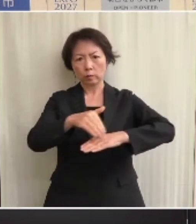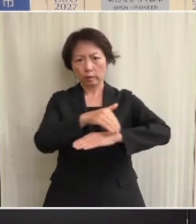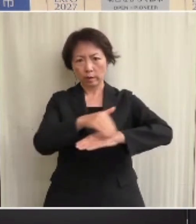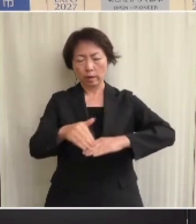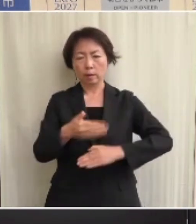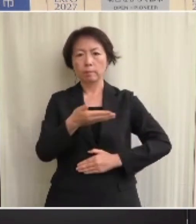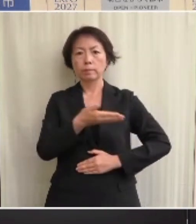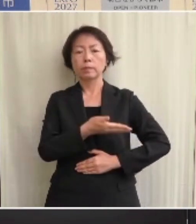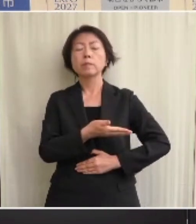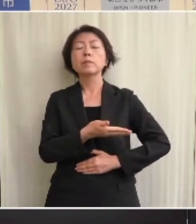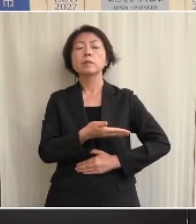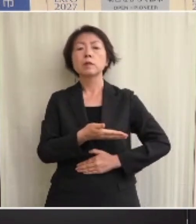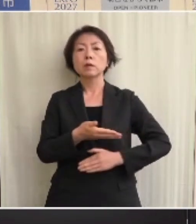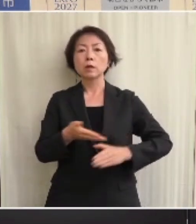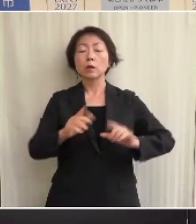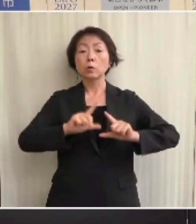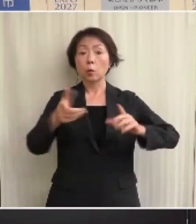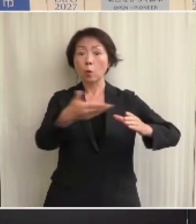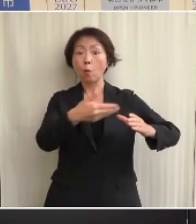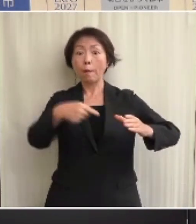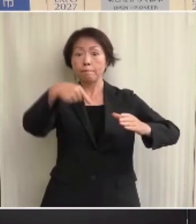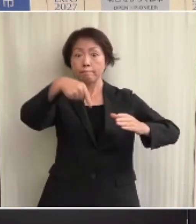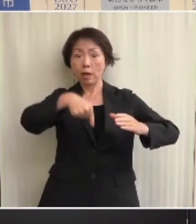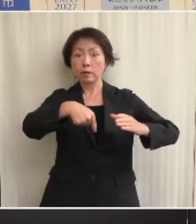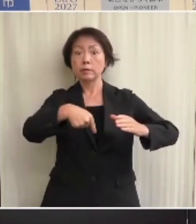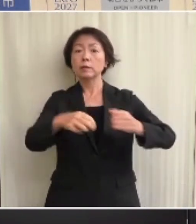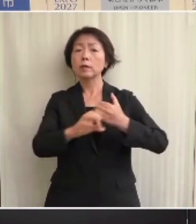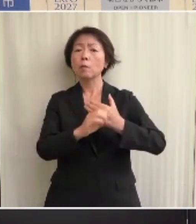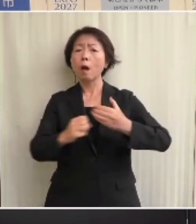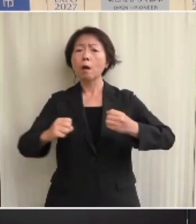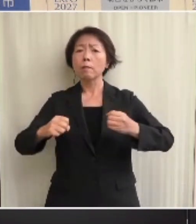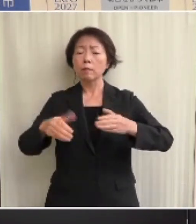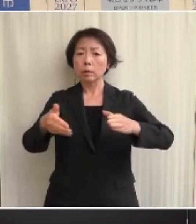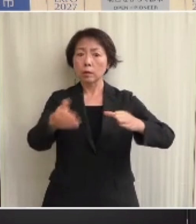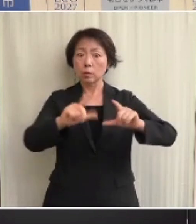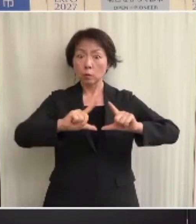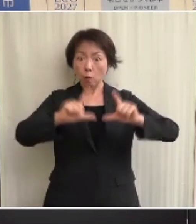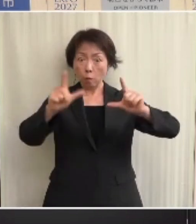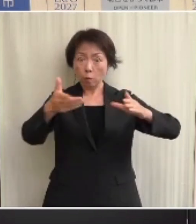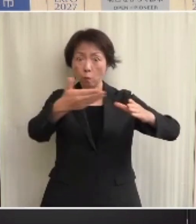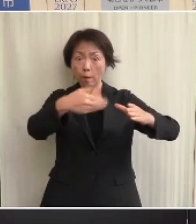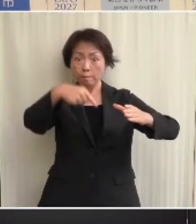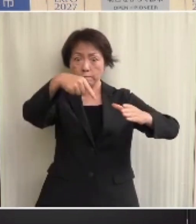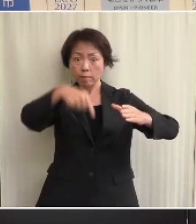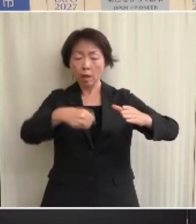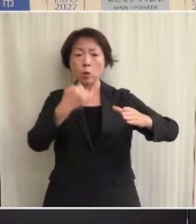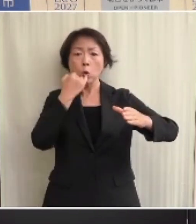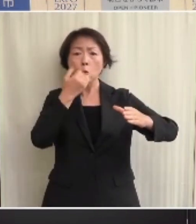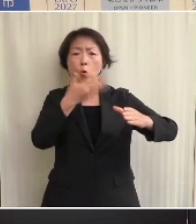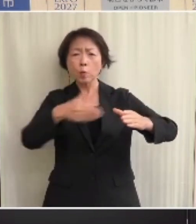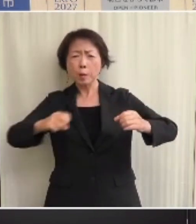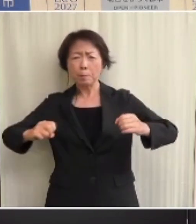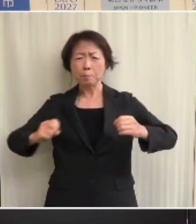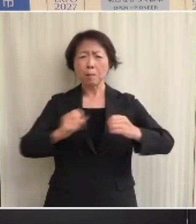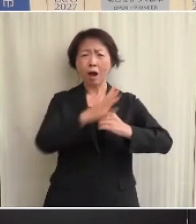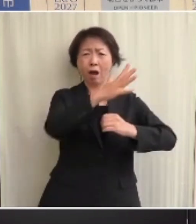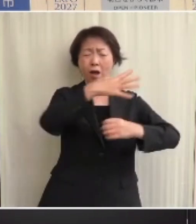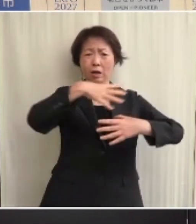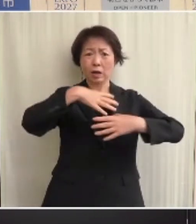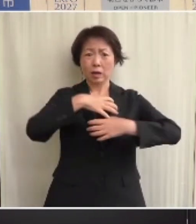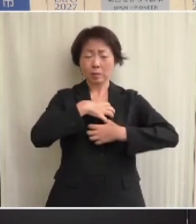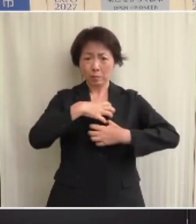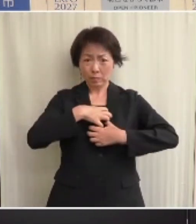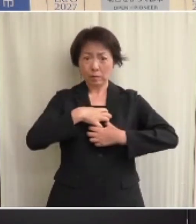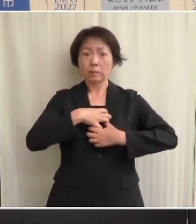り、東京湾内にですね、東京湾内に、津波注意報、それ